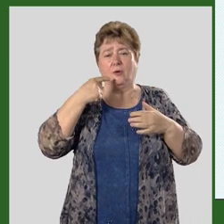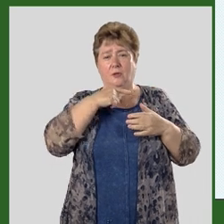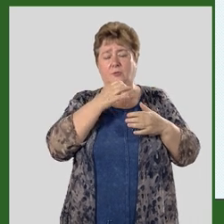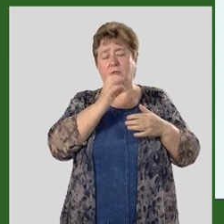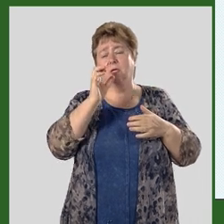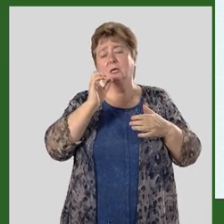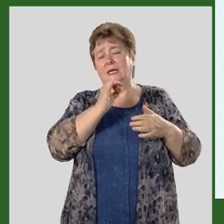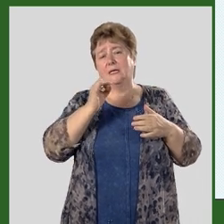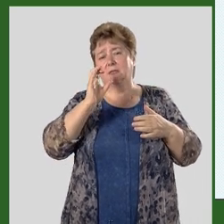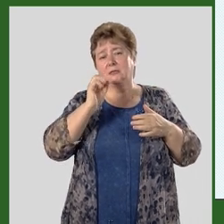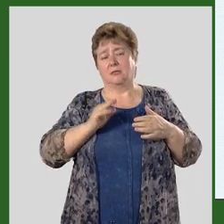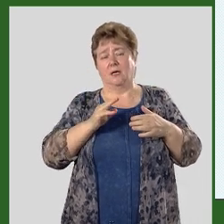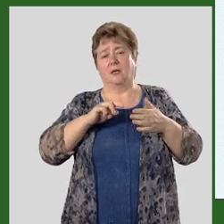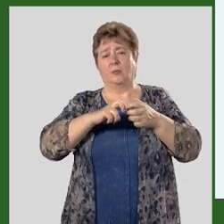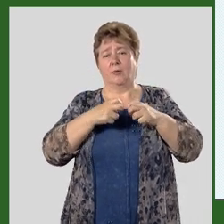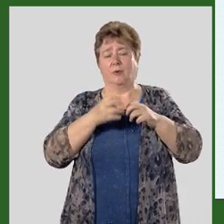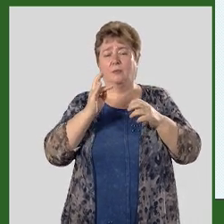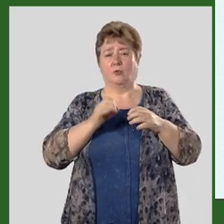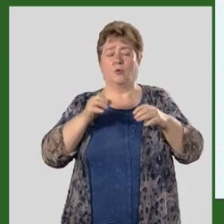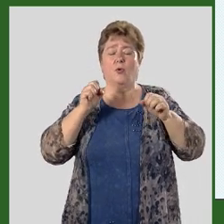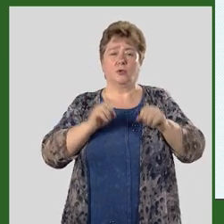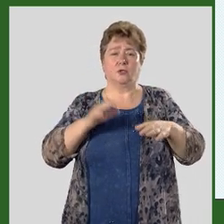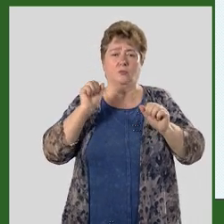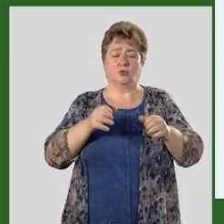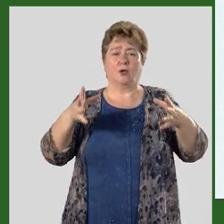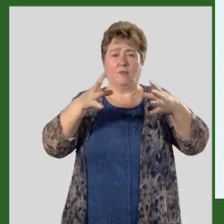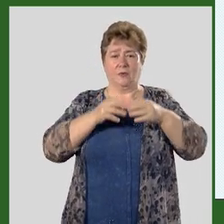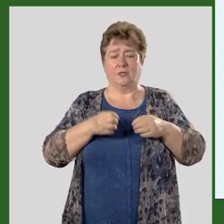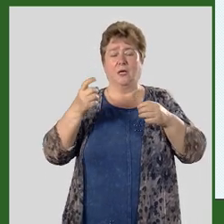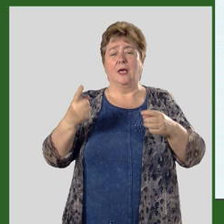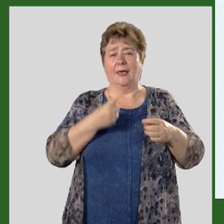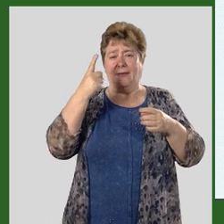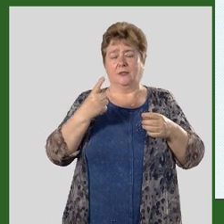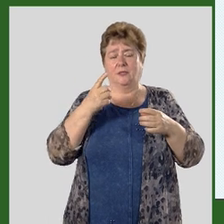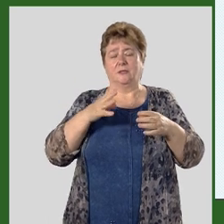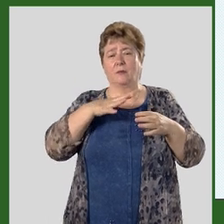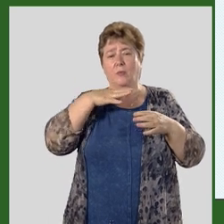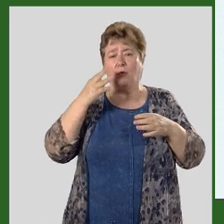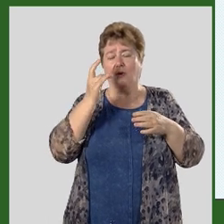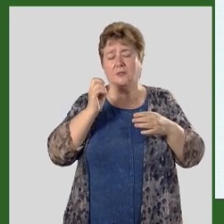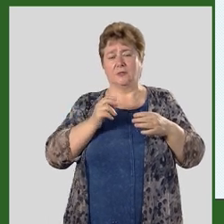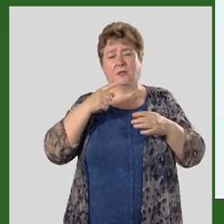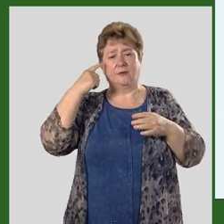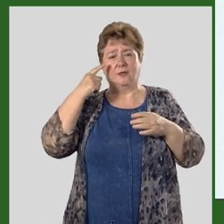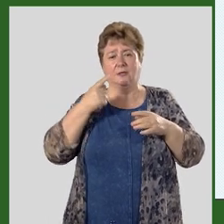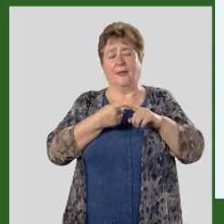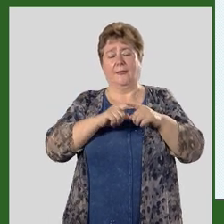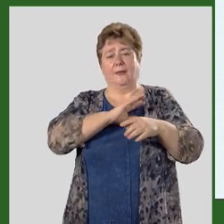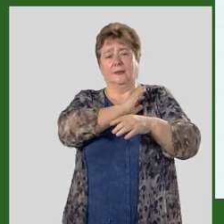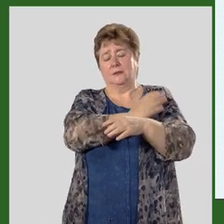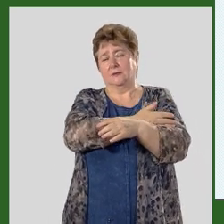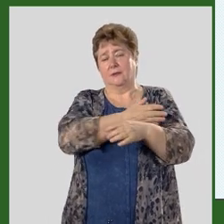проблем, но решить их можно только вместе, ведь единство для многонационального Кыргызстана – это